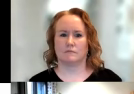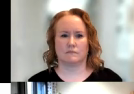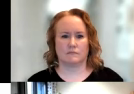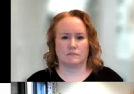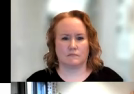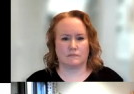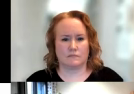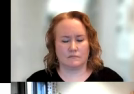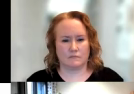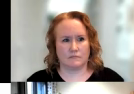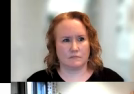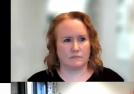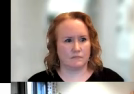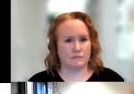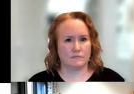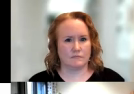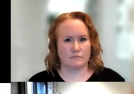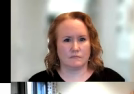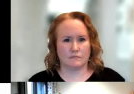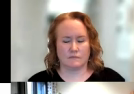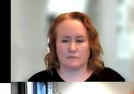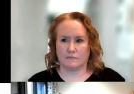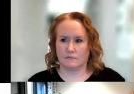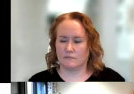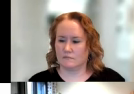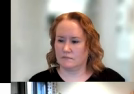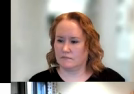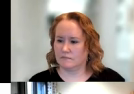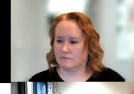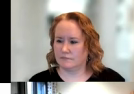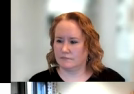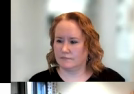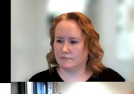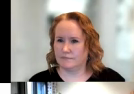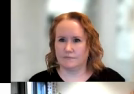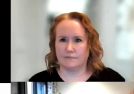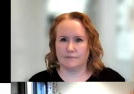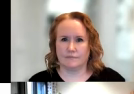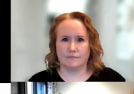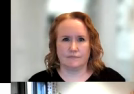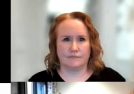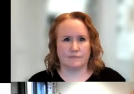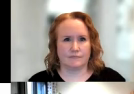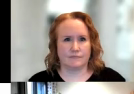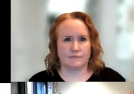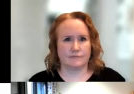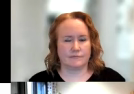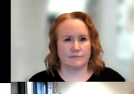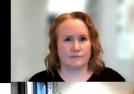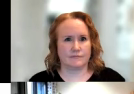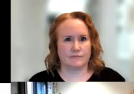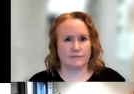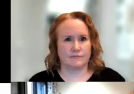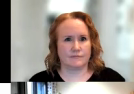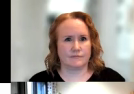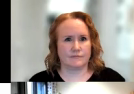kommer det da i hva grad er nettstaden i samsvar med krav til universell utforming, og da kan det for eksempel stå nettstaden er delvis i